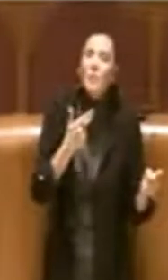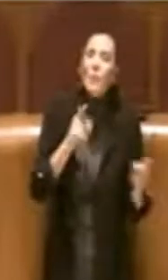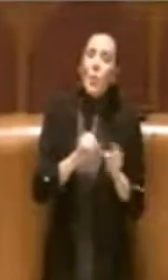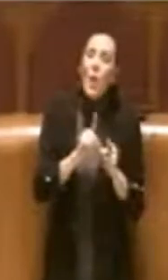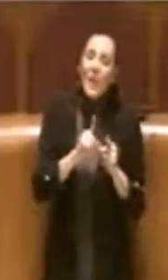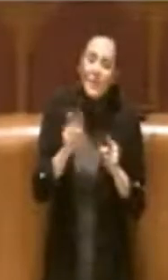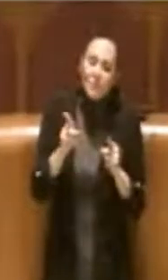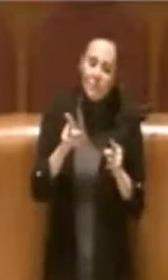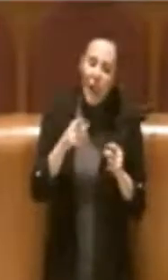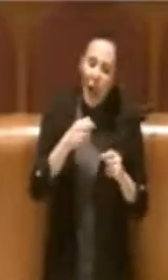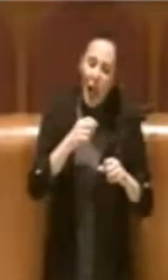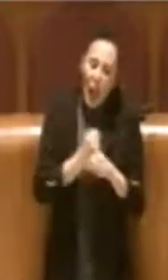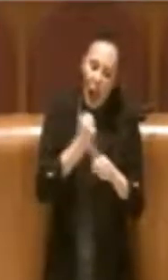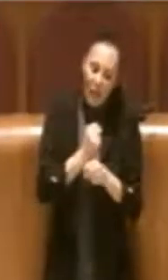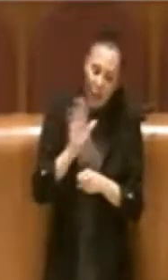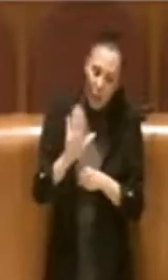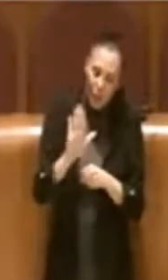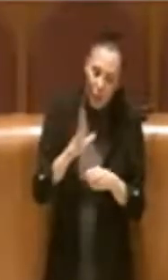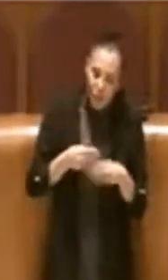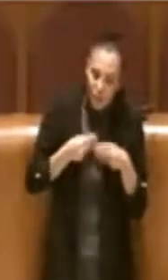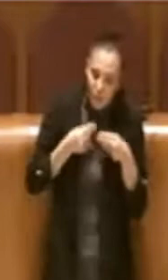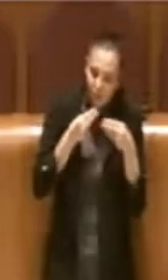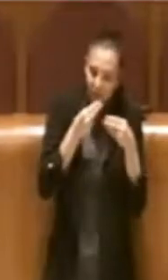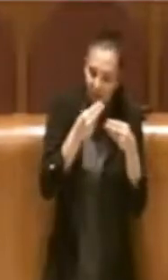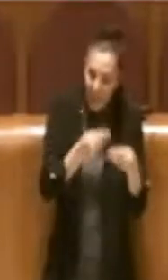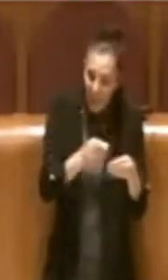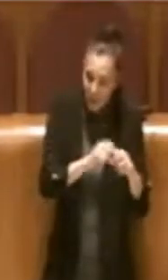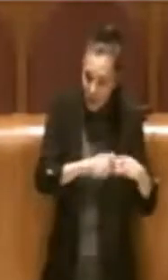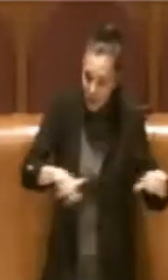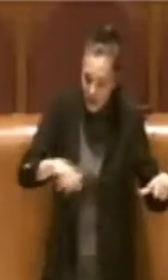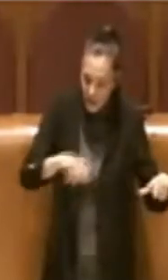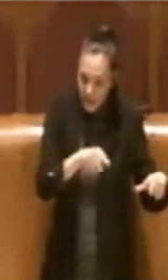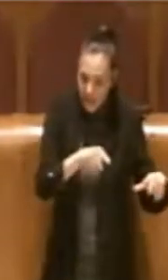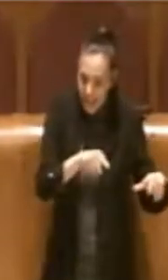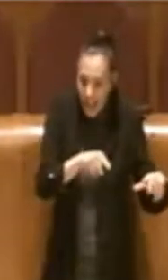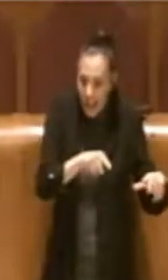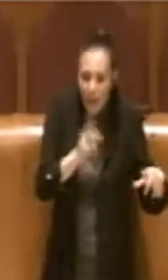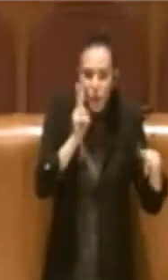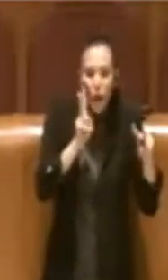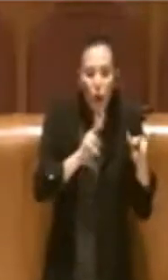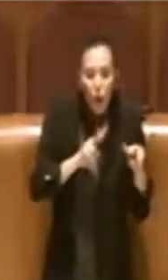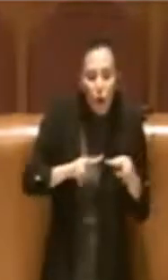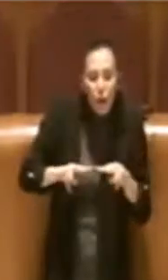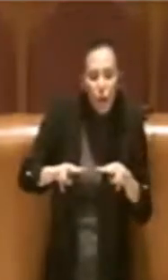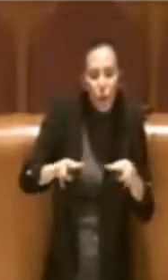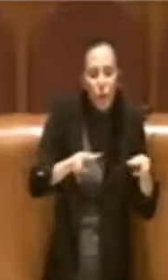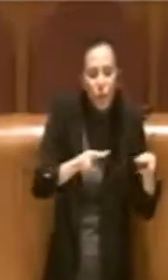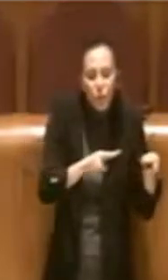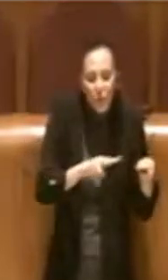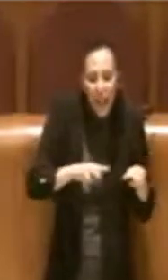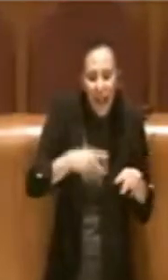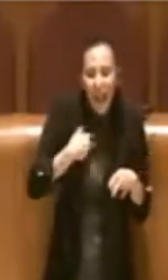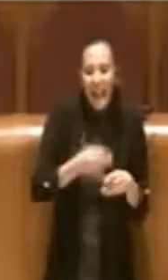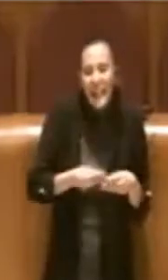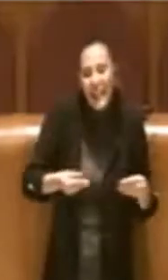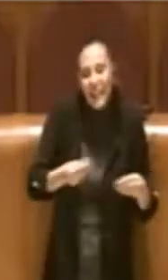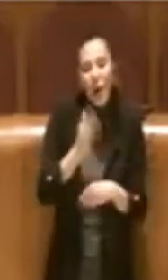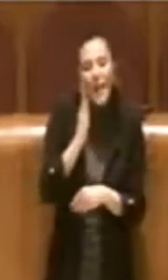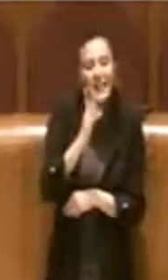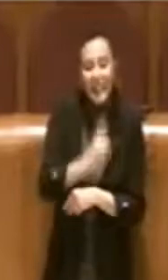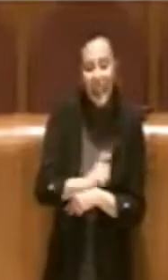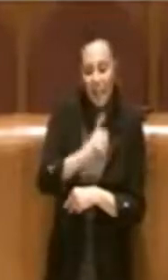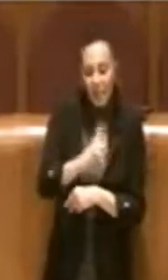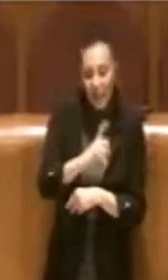lascito alla città, quindi nel 2008 è stata la ricognizione poi che c'è stata della massa creditoria e debitoria, insomma del